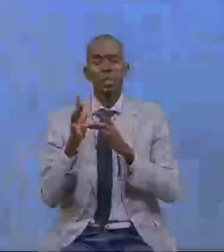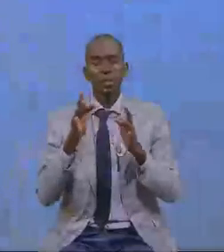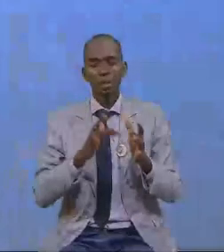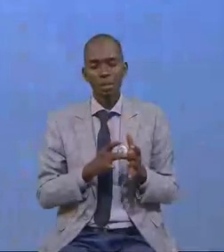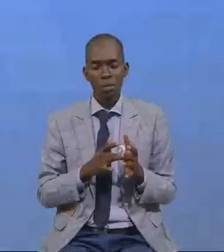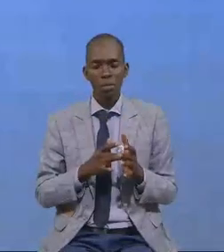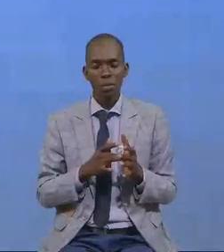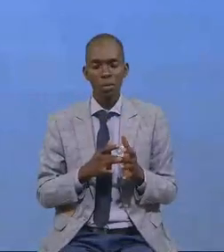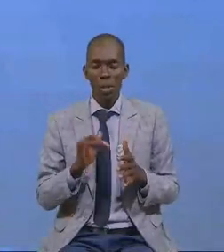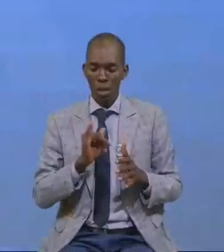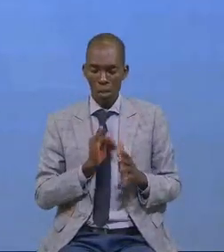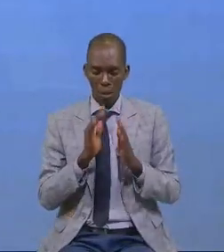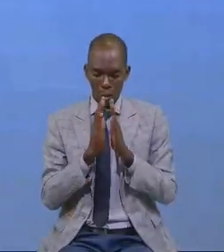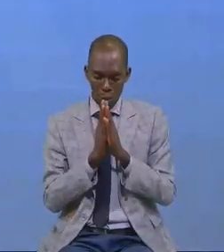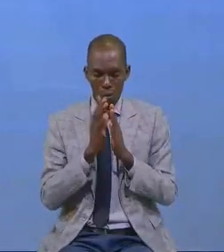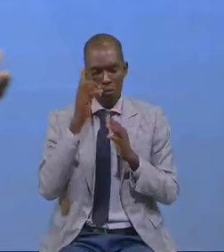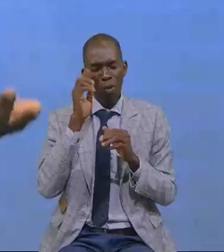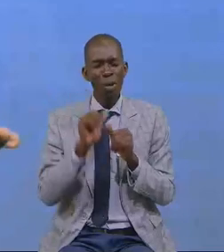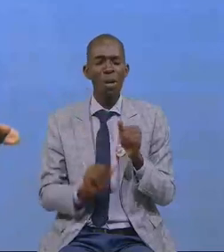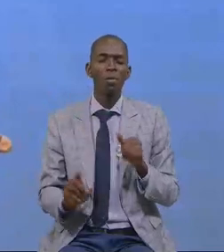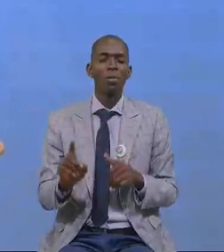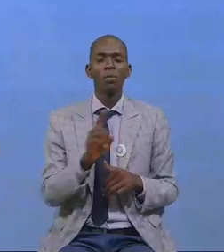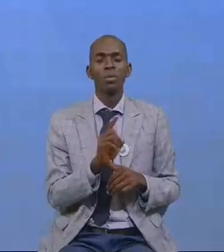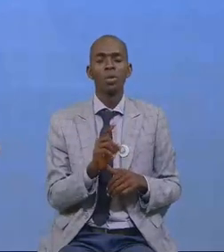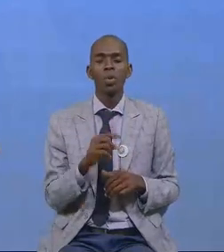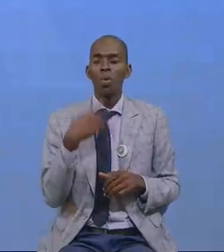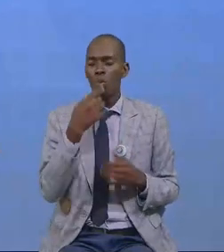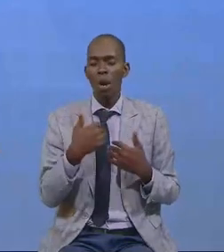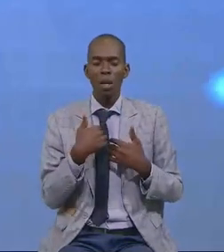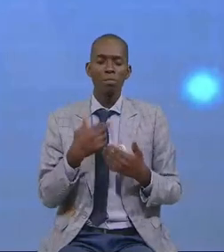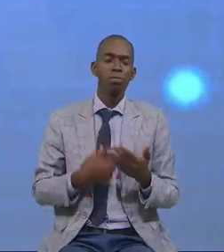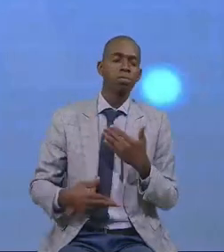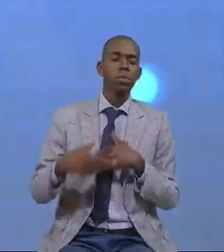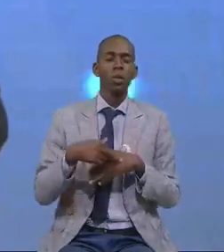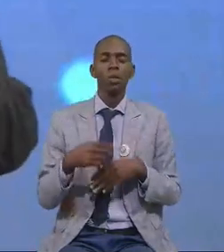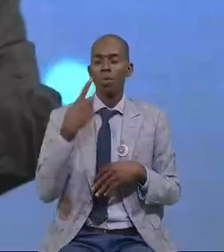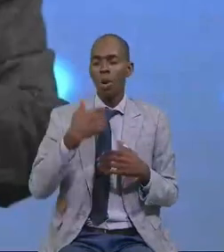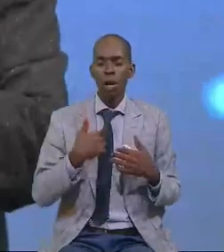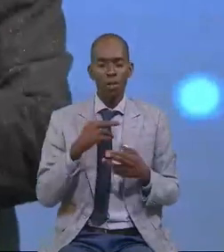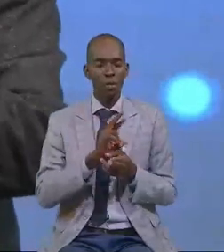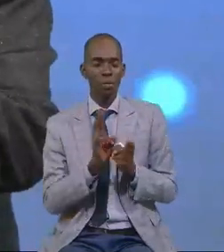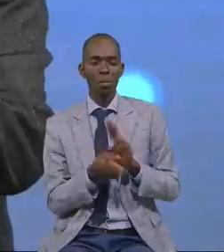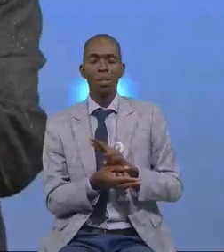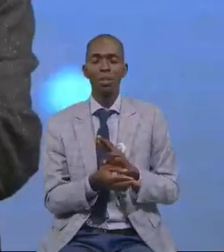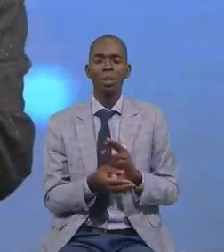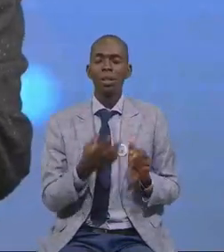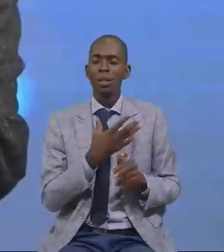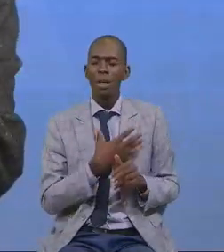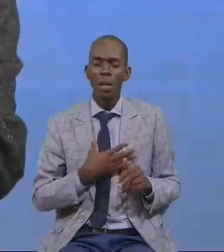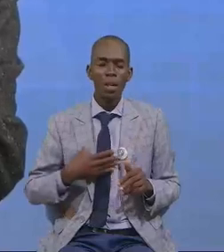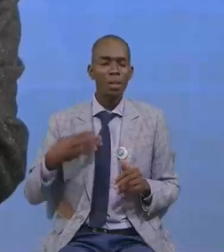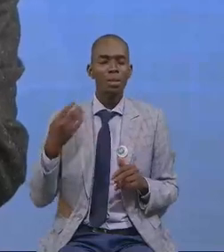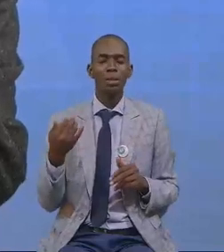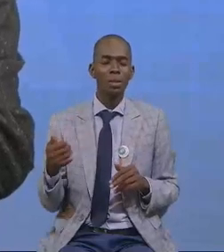Jésus, je prie pour tout le monde. Tous ceux qui sont revenus, tous ceux qui se sont